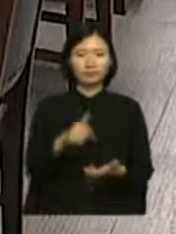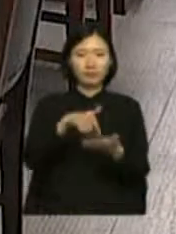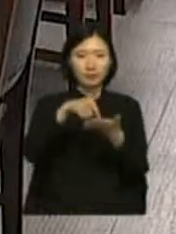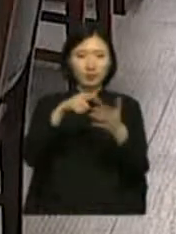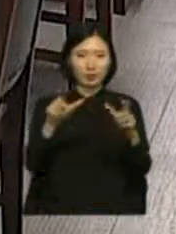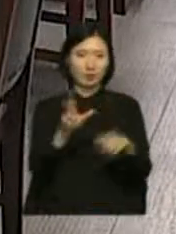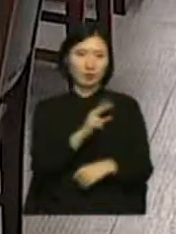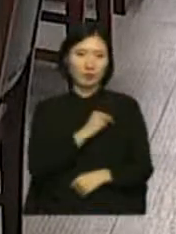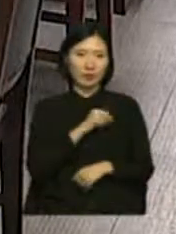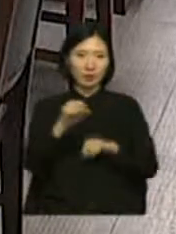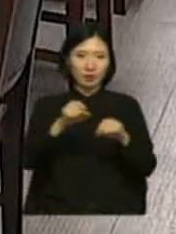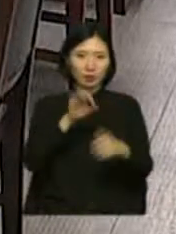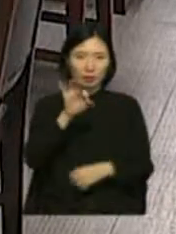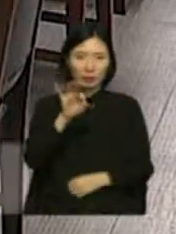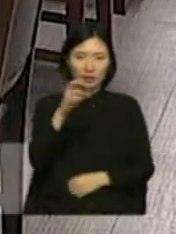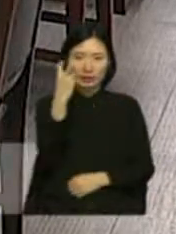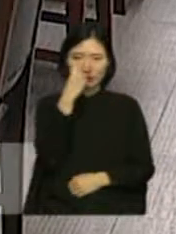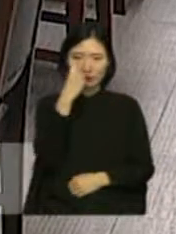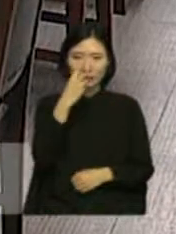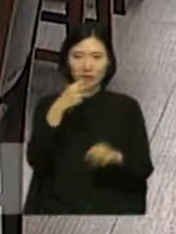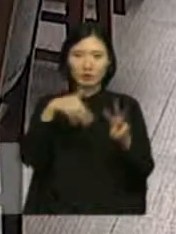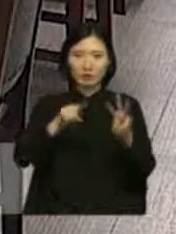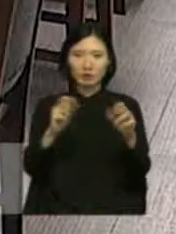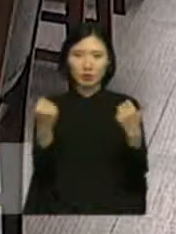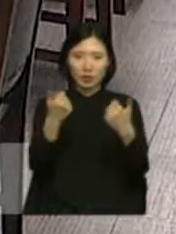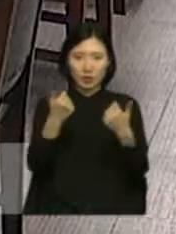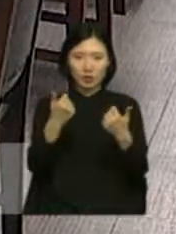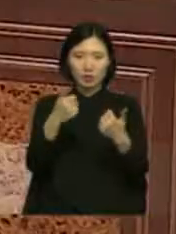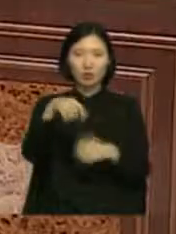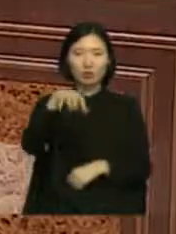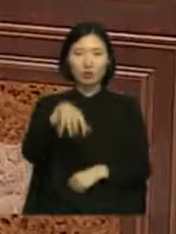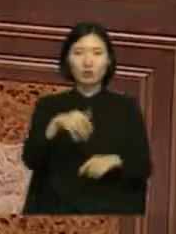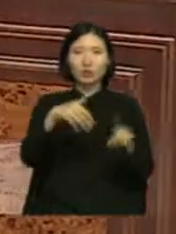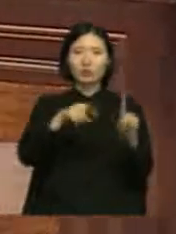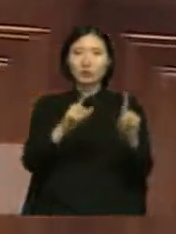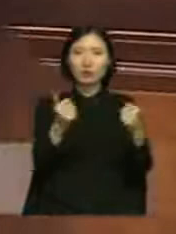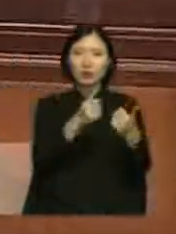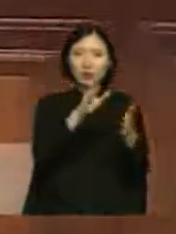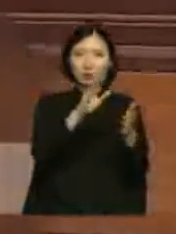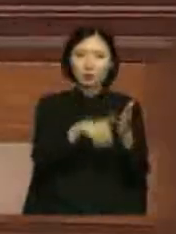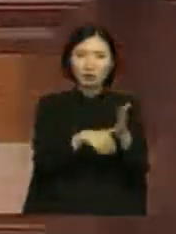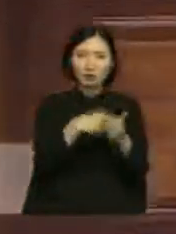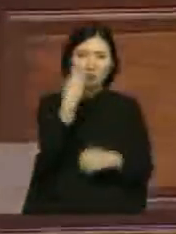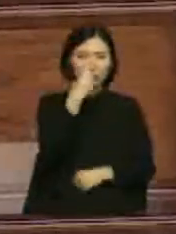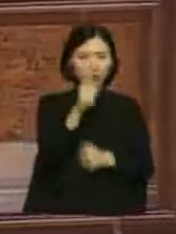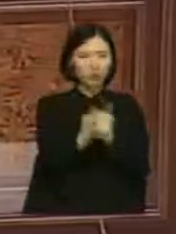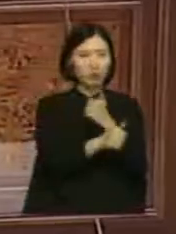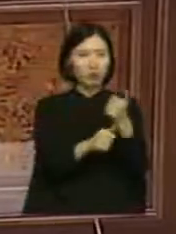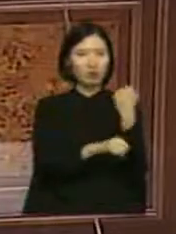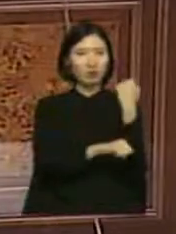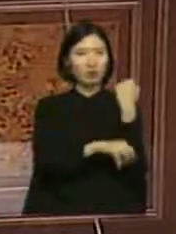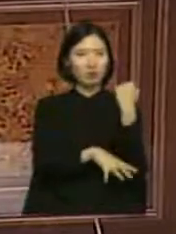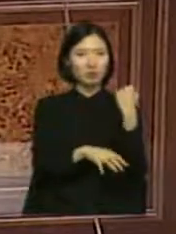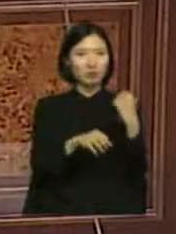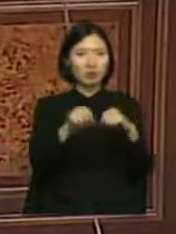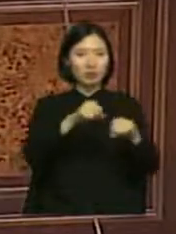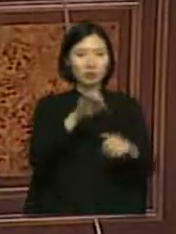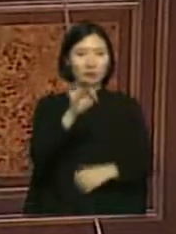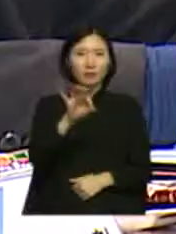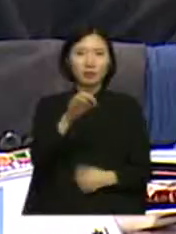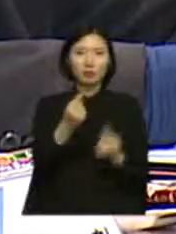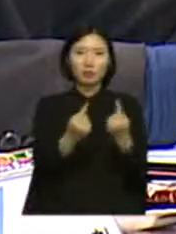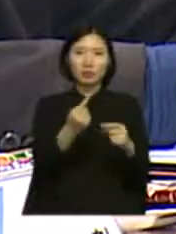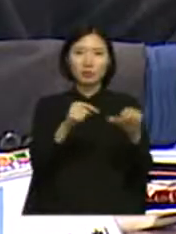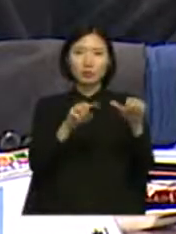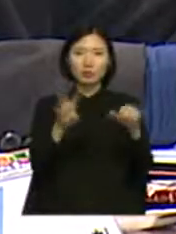광진구 의원의 의정비를 심의하는 3차 회의 현장입니다. 1차 회의 당시 심의위원회는 기존 의정비보다